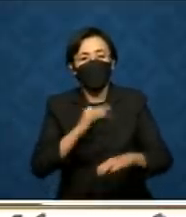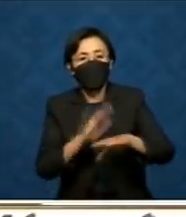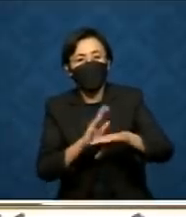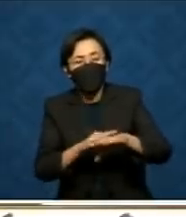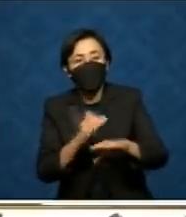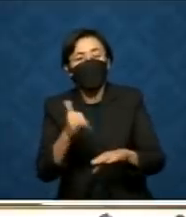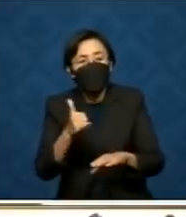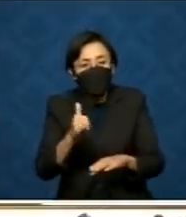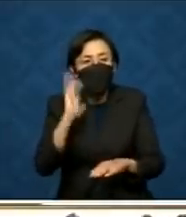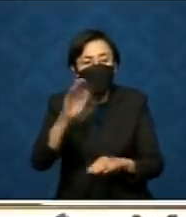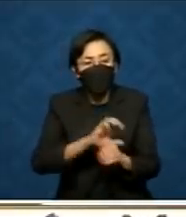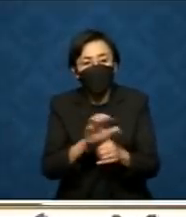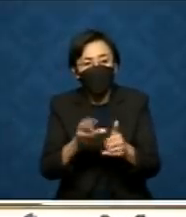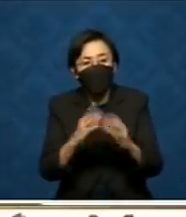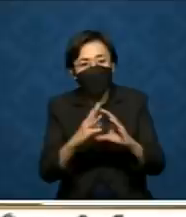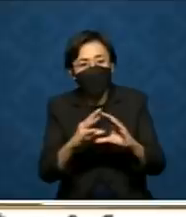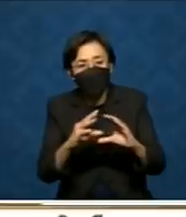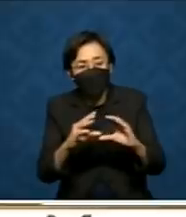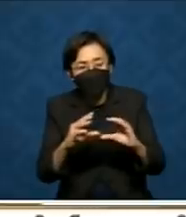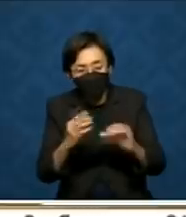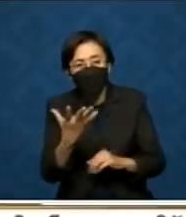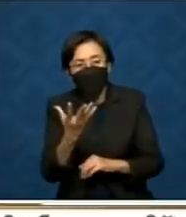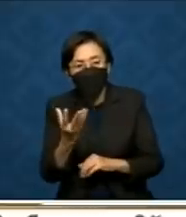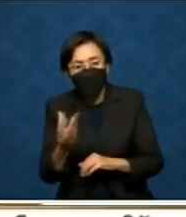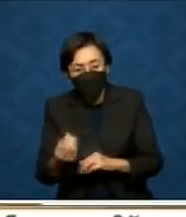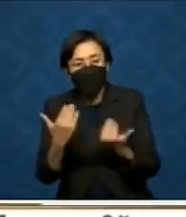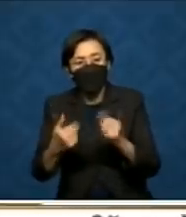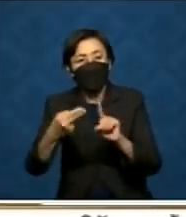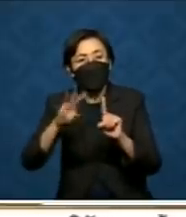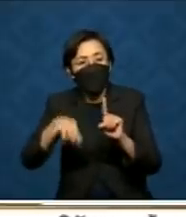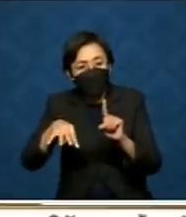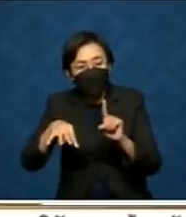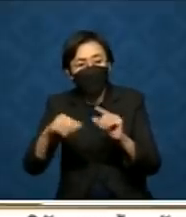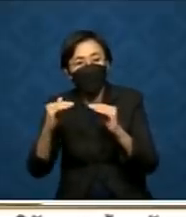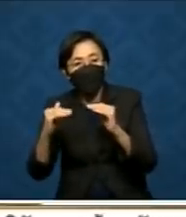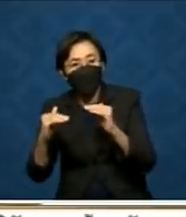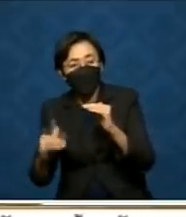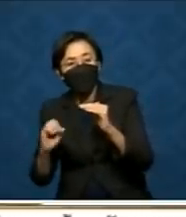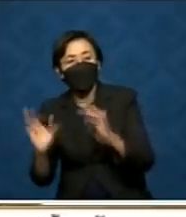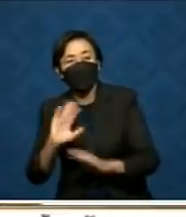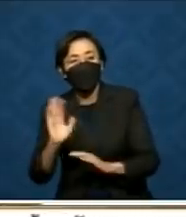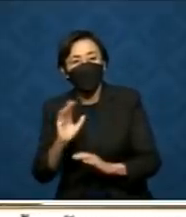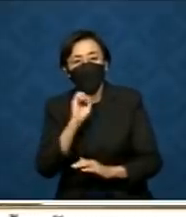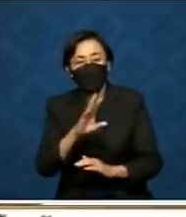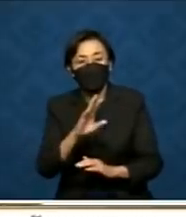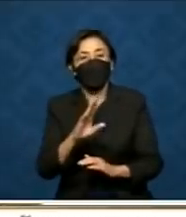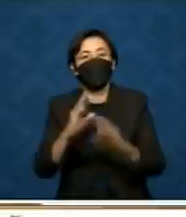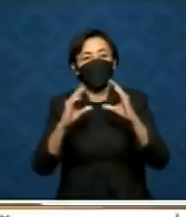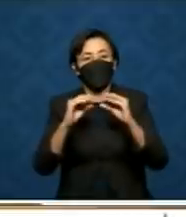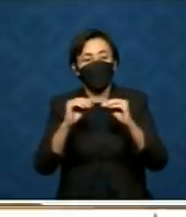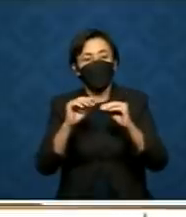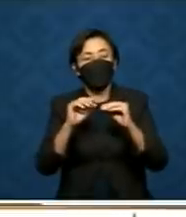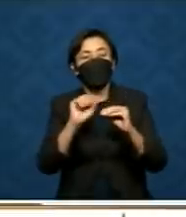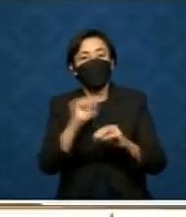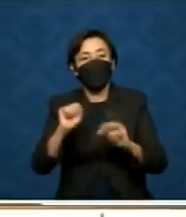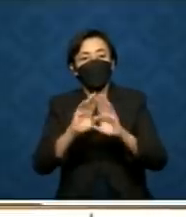เดียวมันก็จะหมดที่นี่มาแช่อยู่ที่หมื่น 4แล้วเต็มที่มันจะลดลงได้ไปถึงไปศูนย์เพราะเราทักเข้าไปวะพอวันเปิดจับประชุมประ